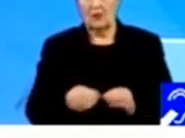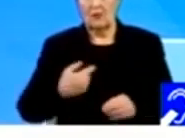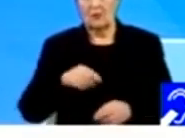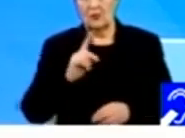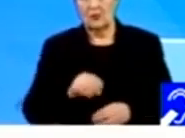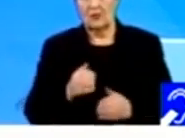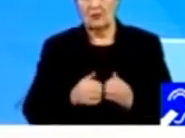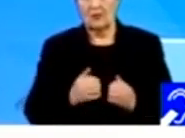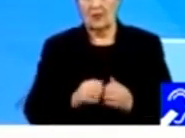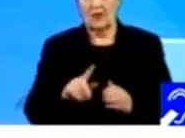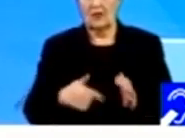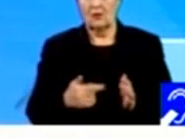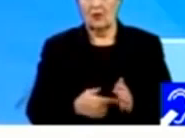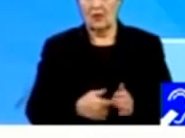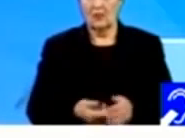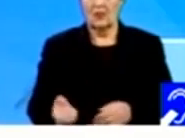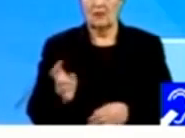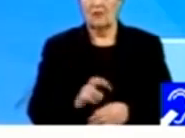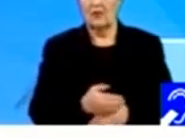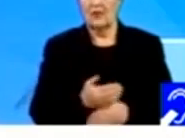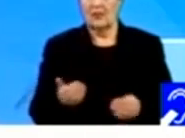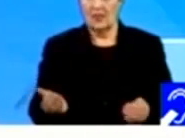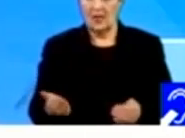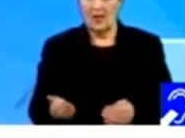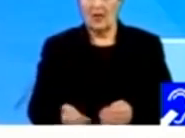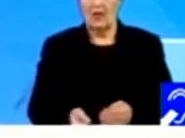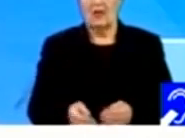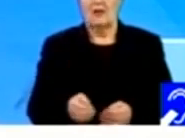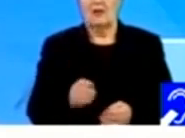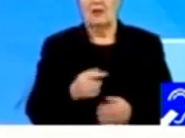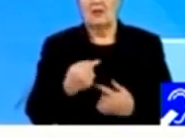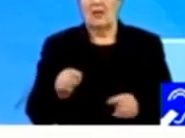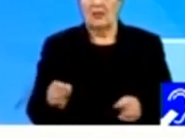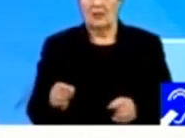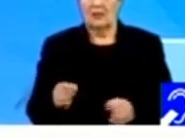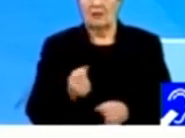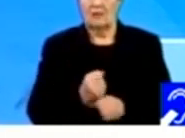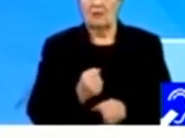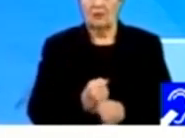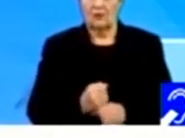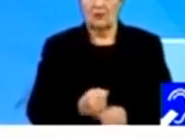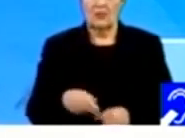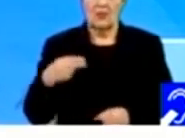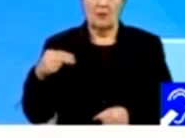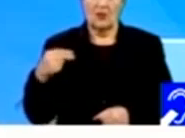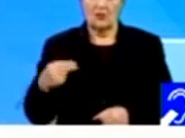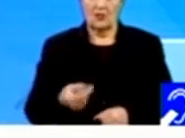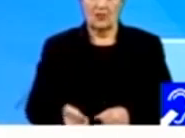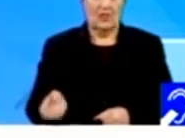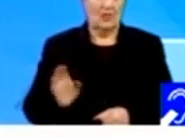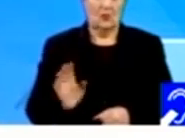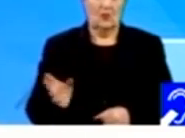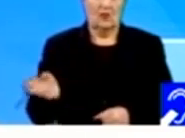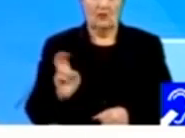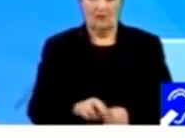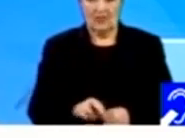vizează municipalitatea. Și vin la primărie nu să sar în altă funcție, de exemplu de președinte, vin la primărie